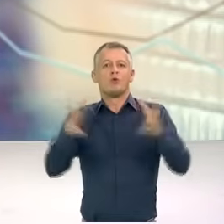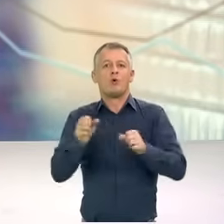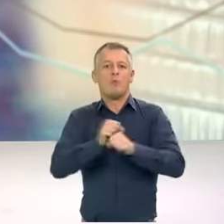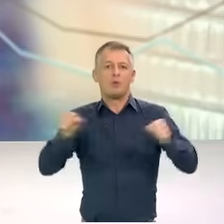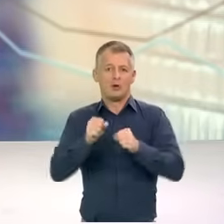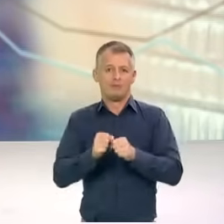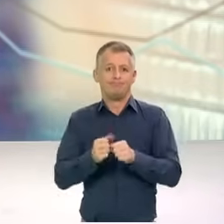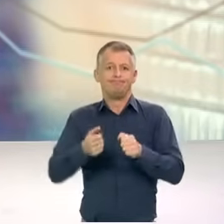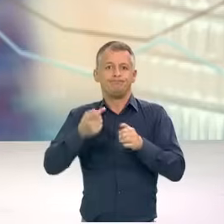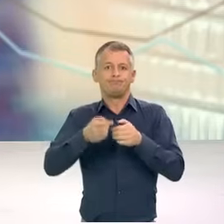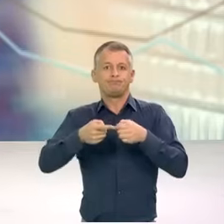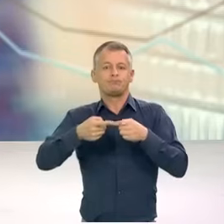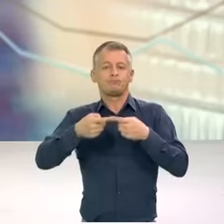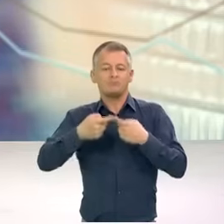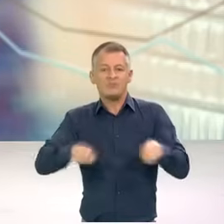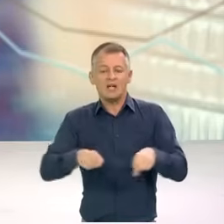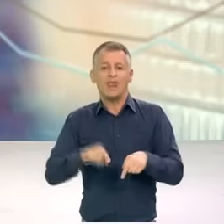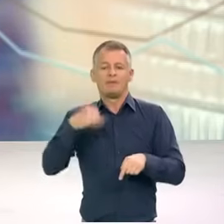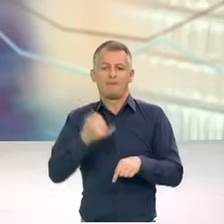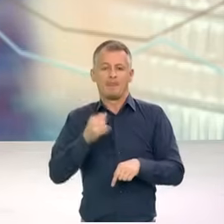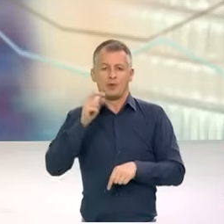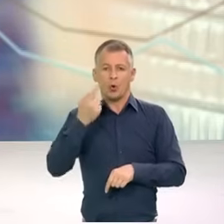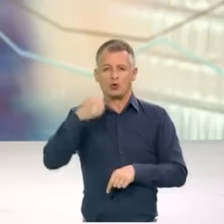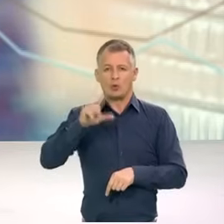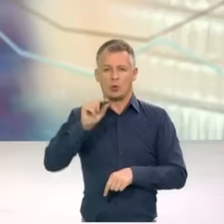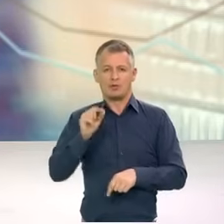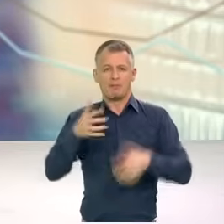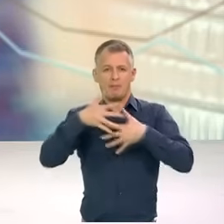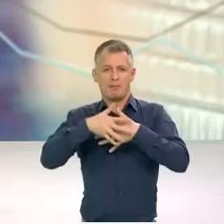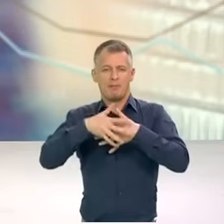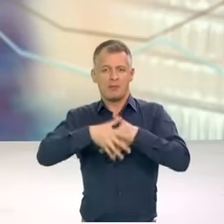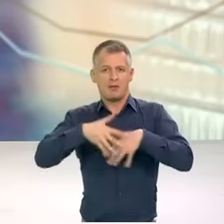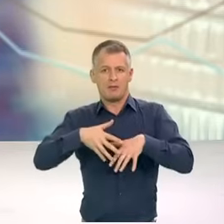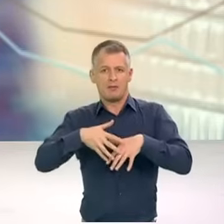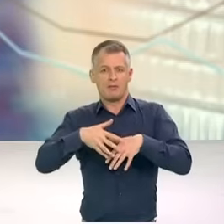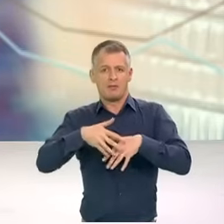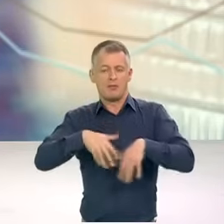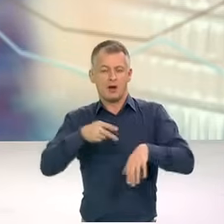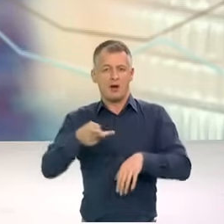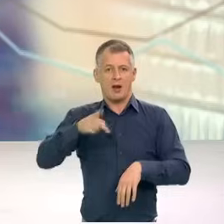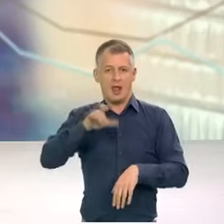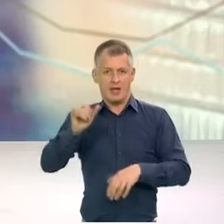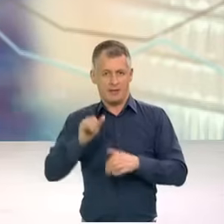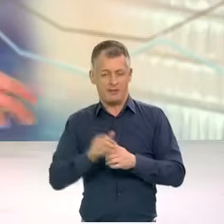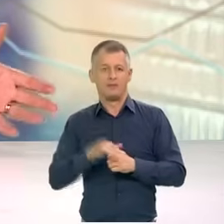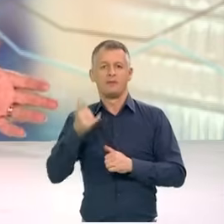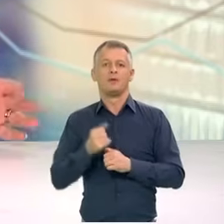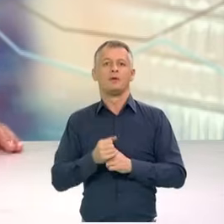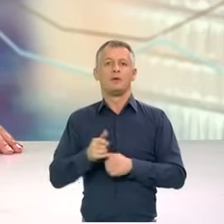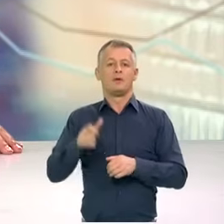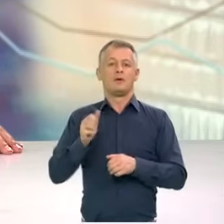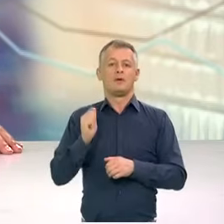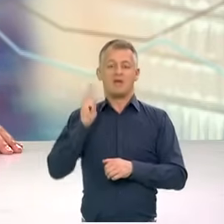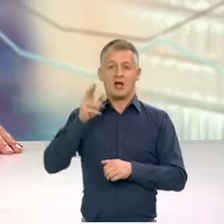de RON în plus creșterea economică a fost revizuită negativ iar datoria publică a crescut de la lună la lună specialiștii văd o singură